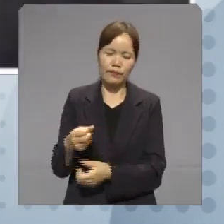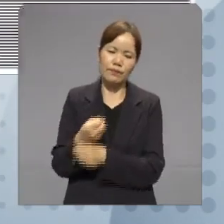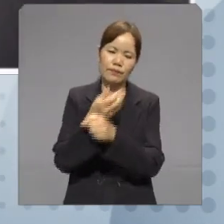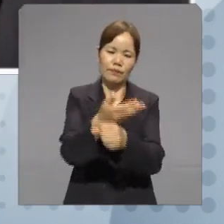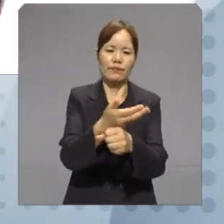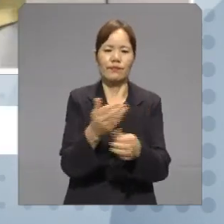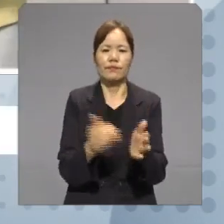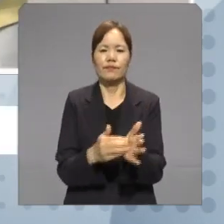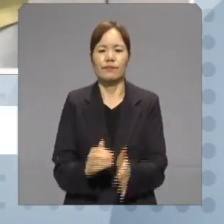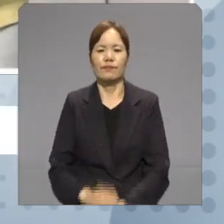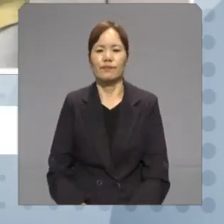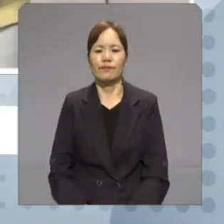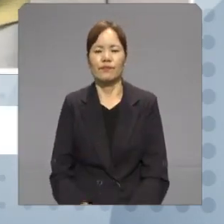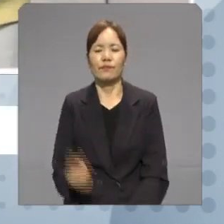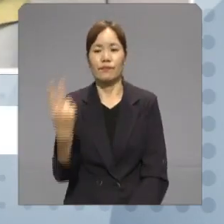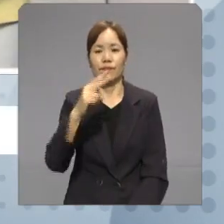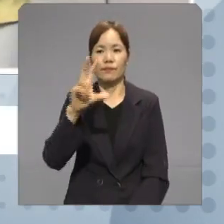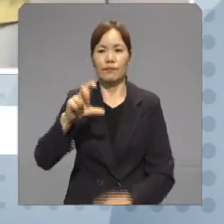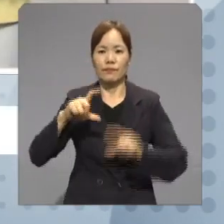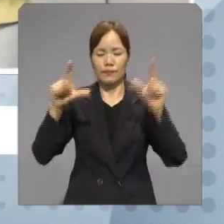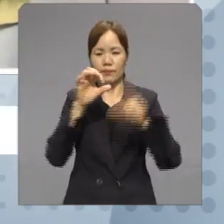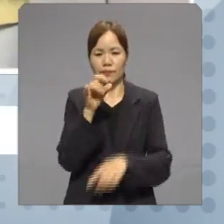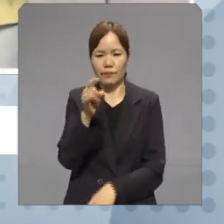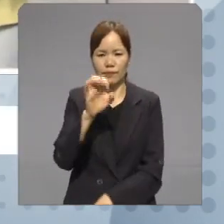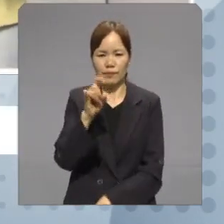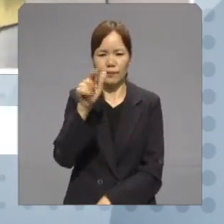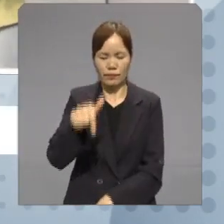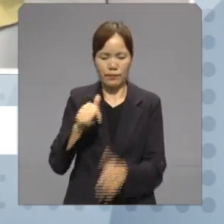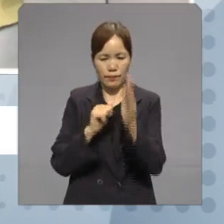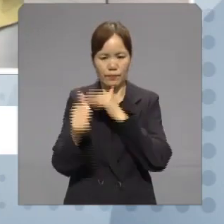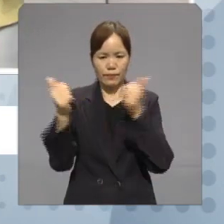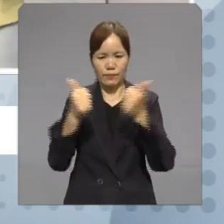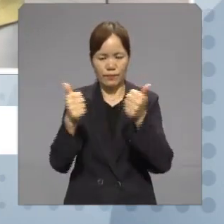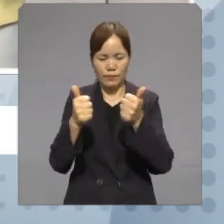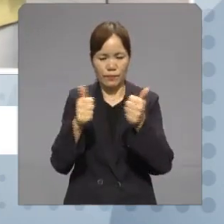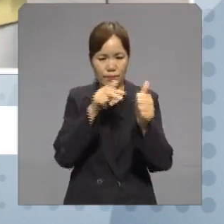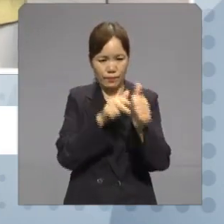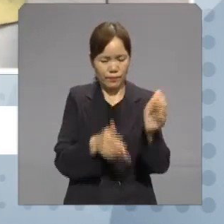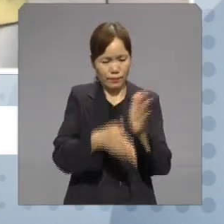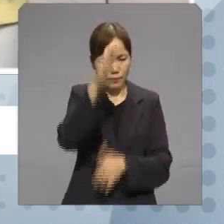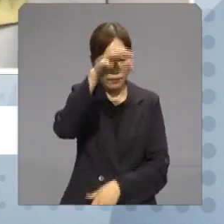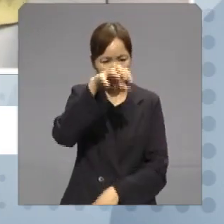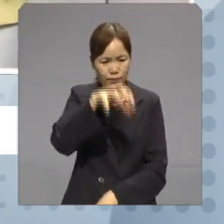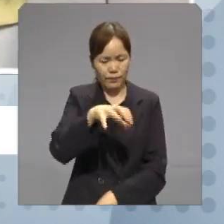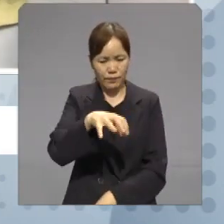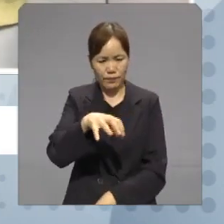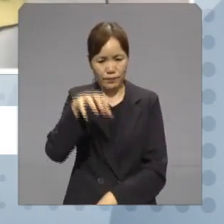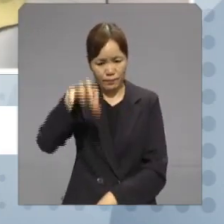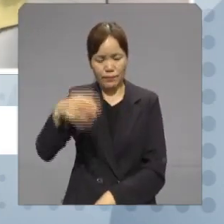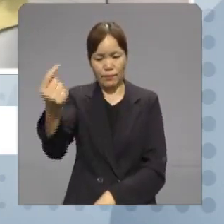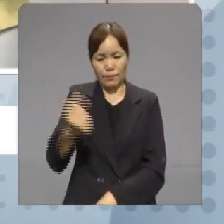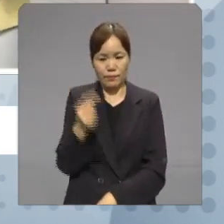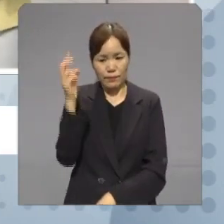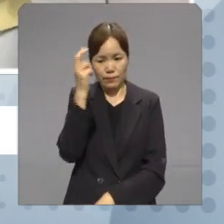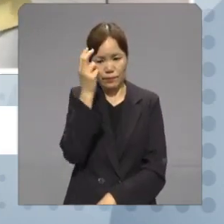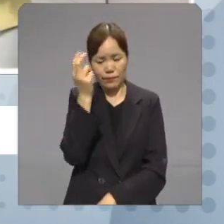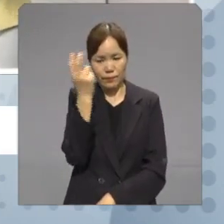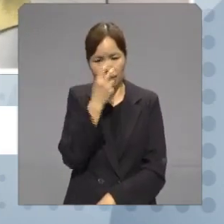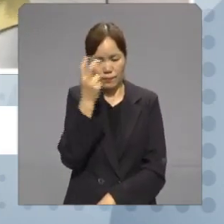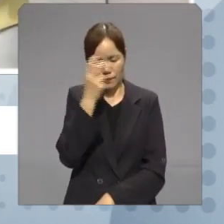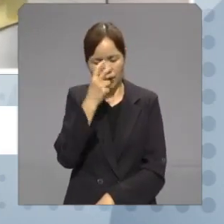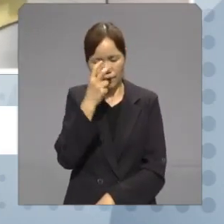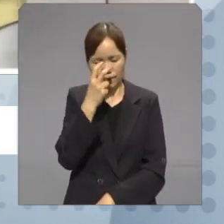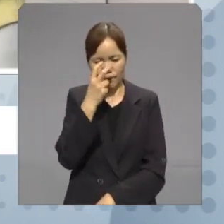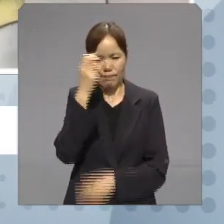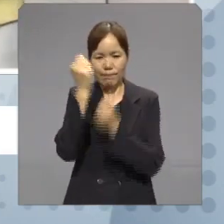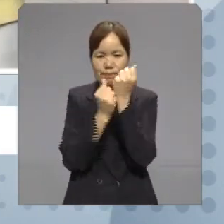전달했습니다 20225 펙 정상회의 개최 후보 도시들에 대한 외교부 현장 실사 또 유치 계획 설명회도 이제 마무리가